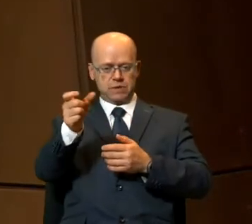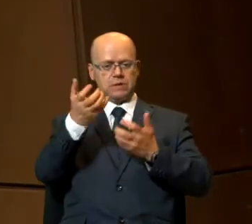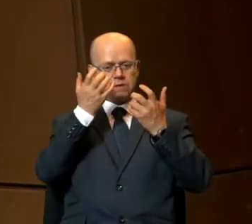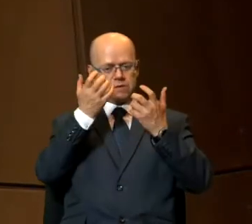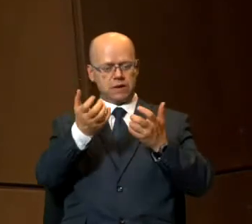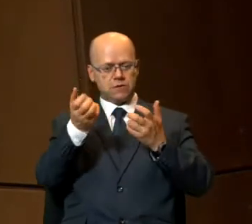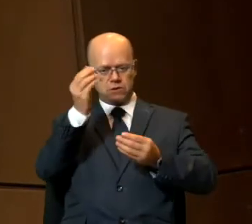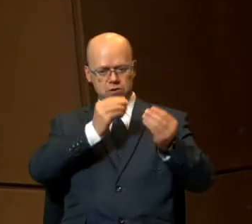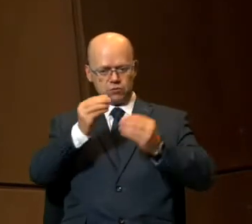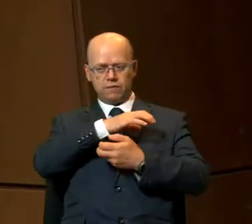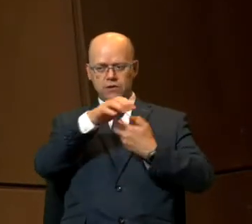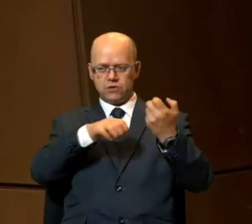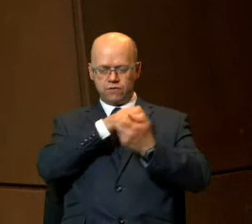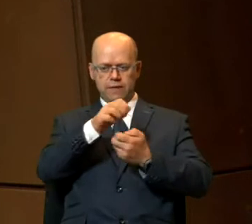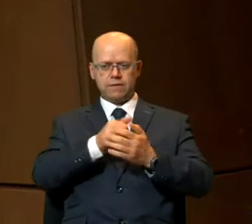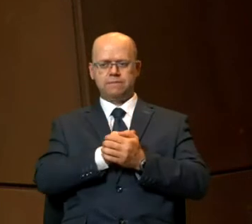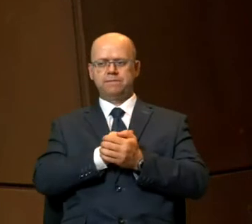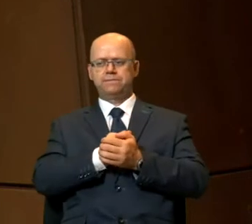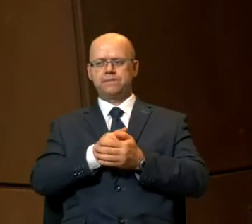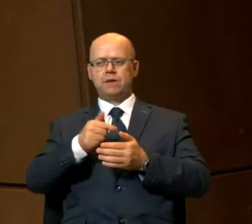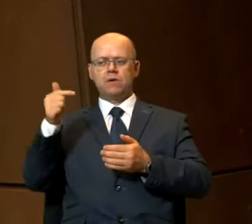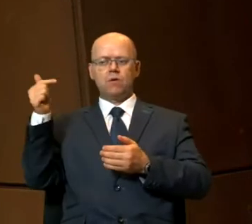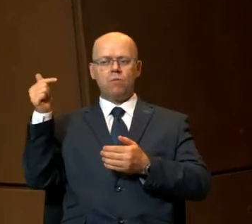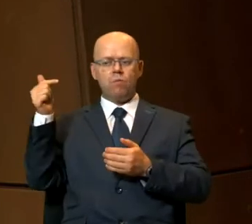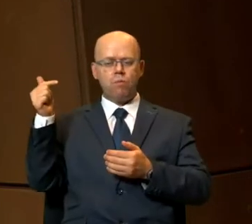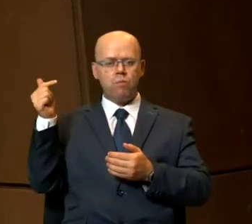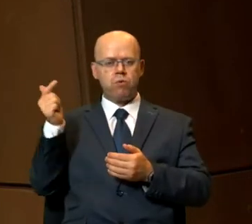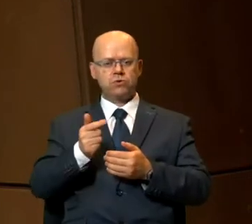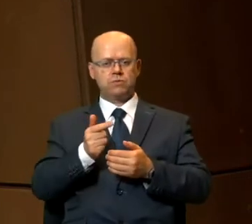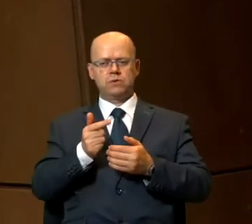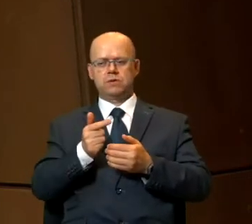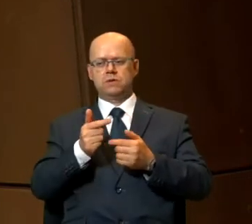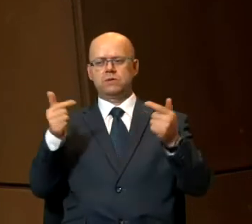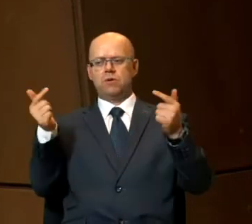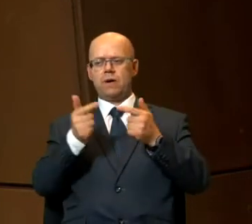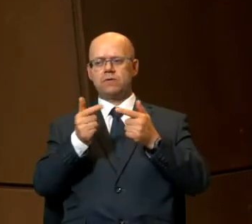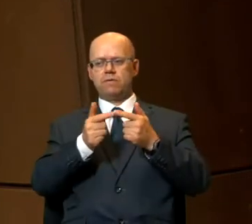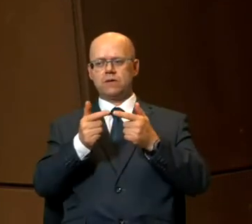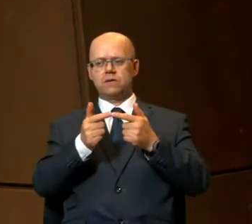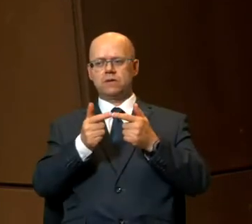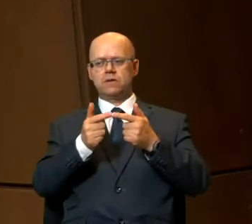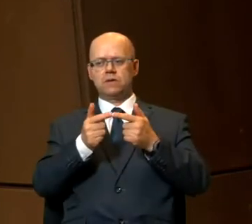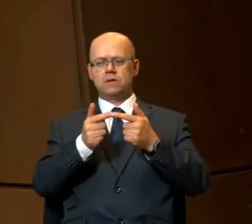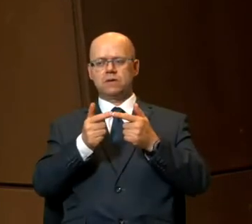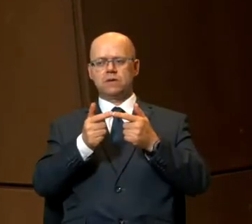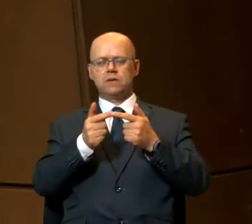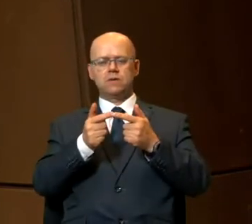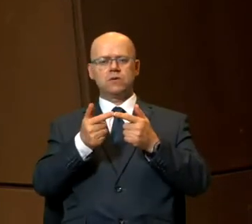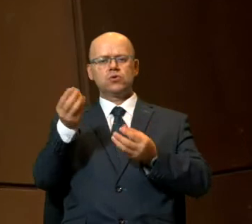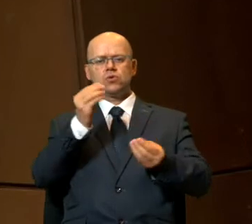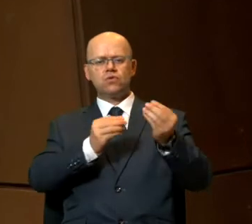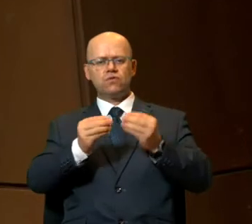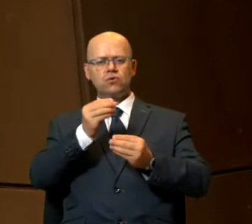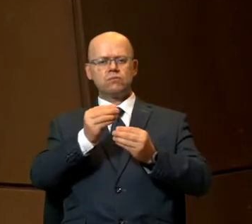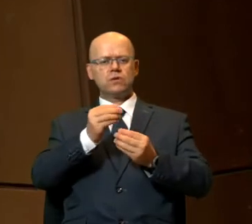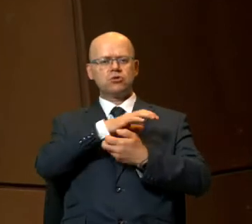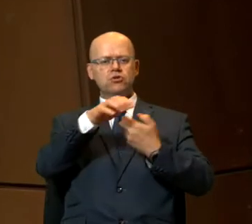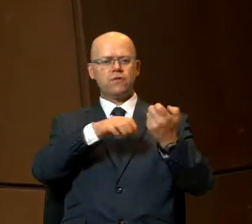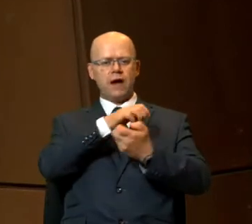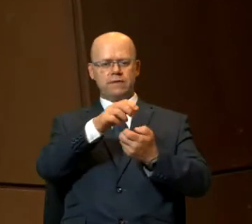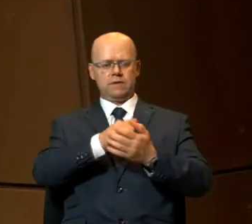wspólnie kształtować świat, musi być to w odniesieniu do stwierdzenia: stwórzmy dobry świat,